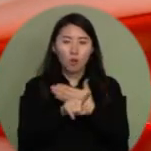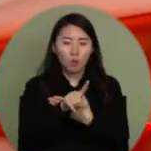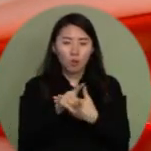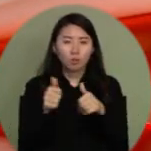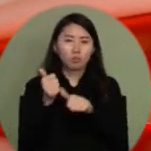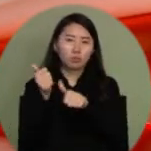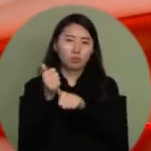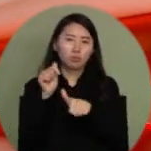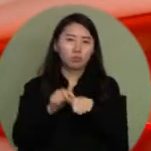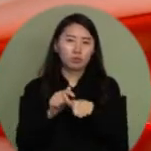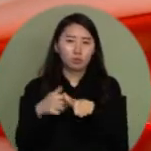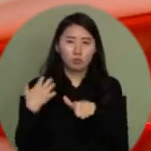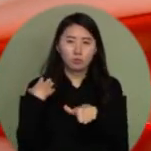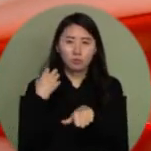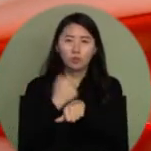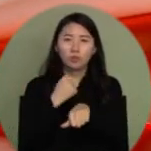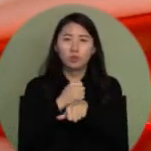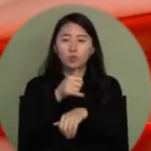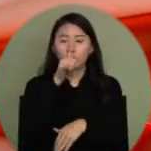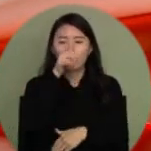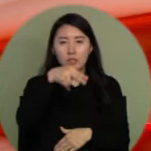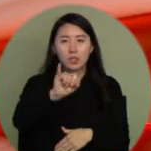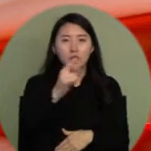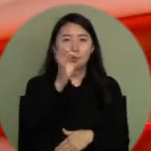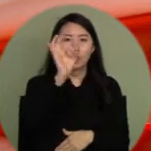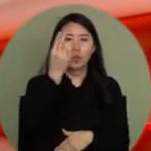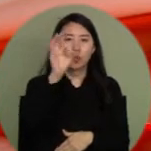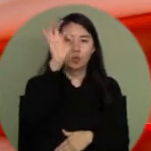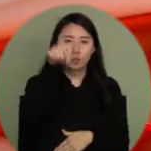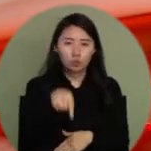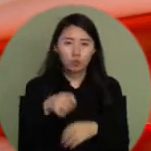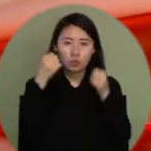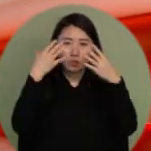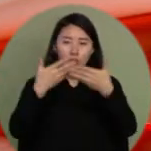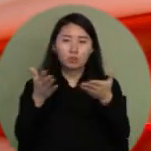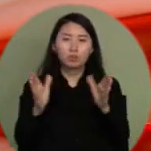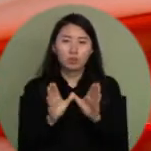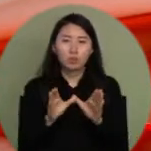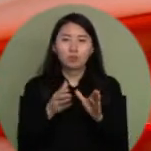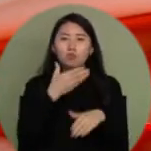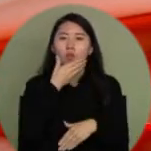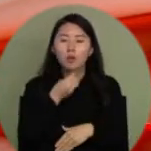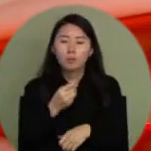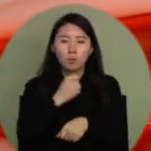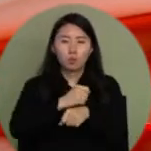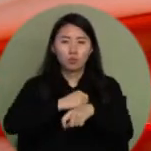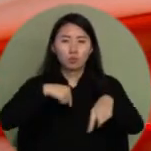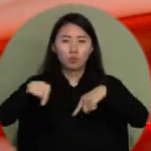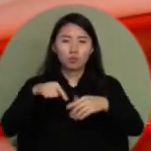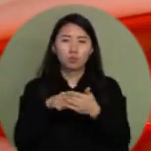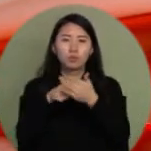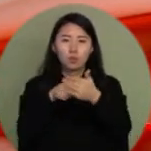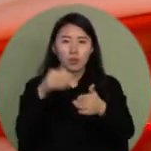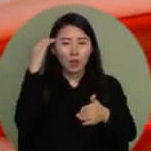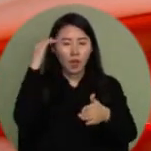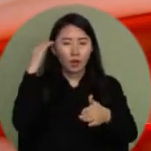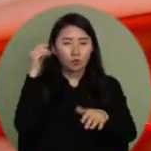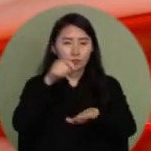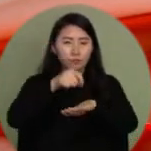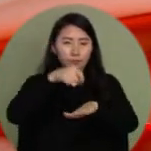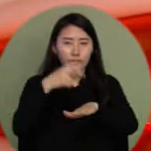부위원장을 맡고 있습니다 진영 후 예비 후보는 새누리당 국민행복 추진위원 을 위원과 대한 한의사협회